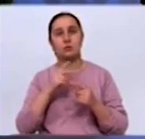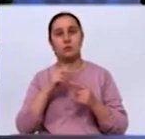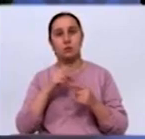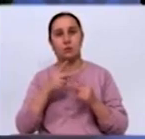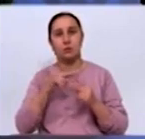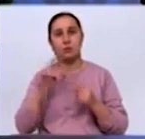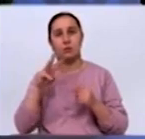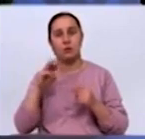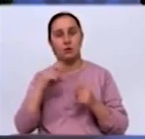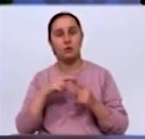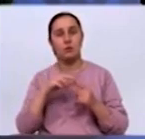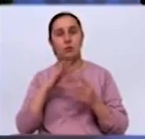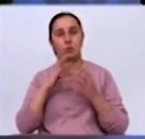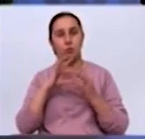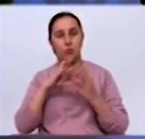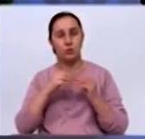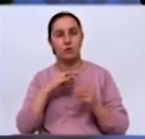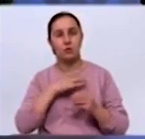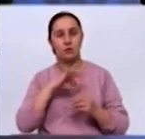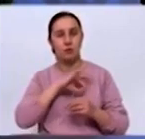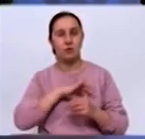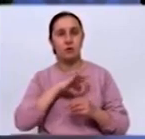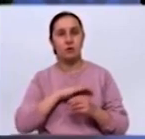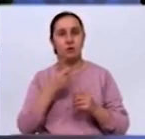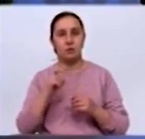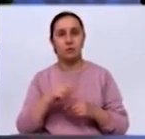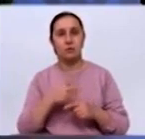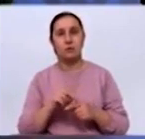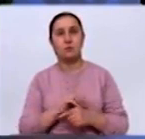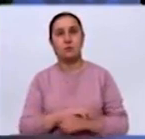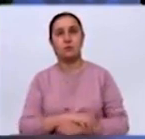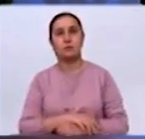bu platformalardan muntazam foydalanib kelinmoqda.